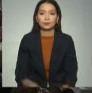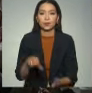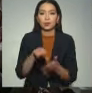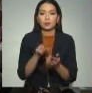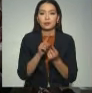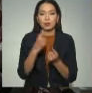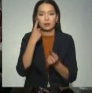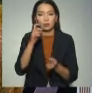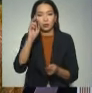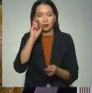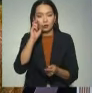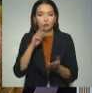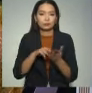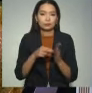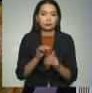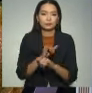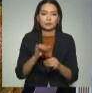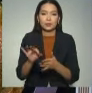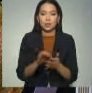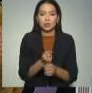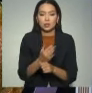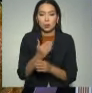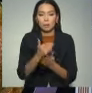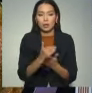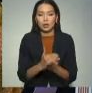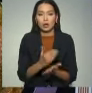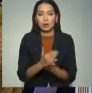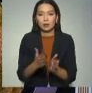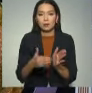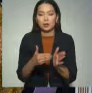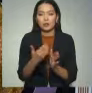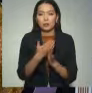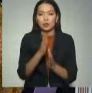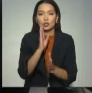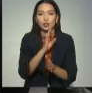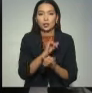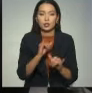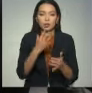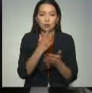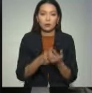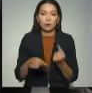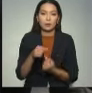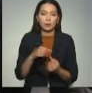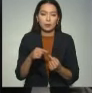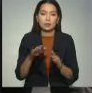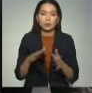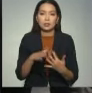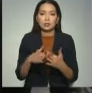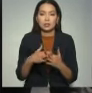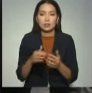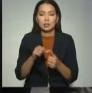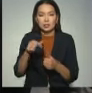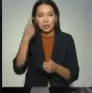Участники встречи отметили, государство реализует сразу несколько программ, призванных помочь женщинам развивать свой бизнес на селе. Причем от идеи